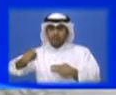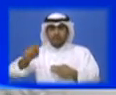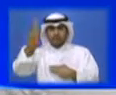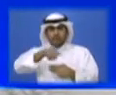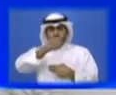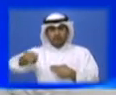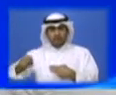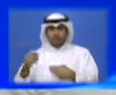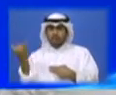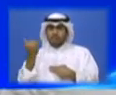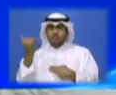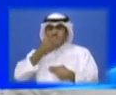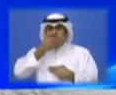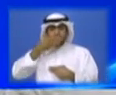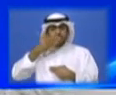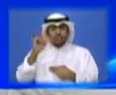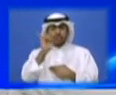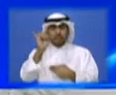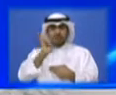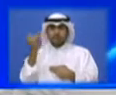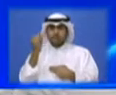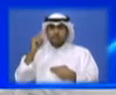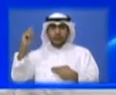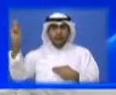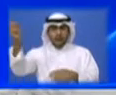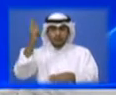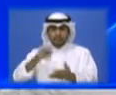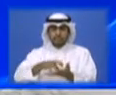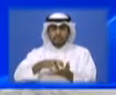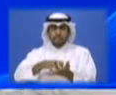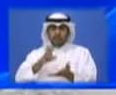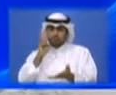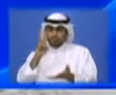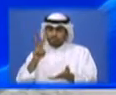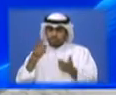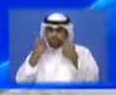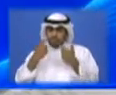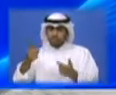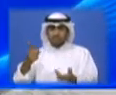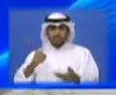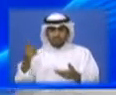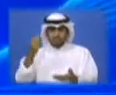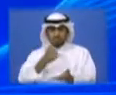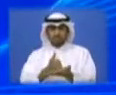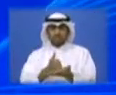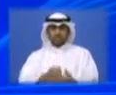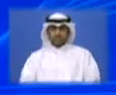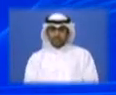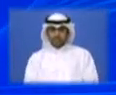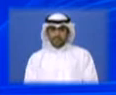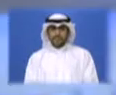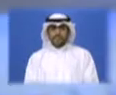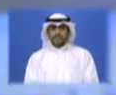عدم السكوت عنه، وعلى كل القوى الحية في العالم العمل على وضع حد لهذه الغطرسة الإسرائيلية.